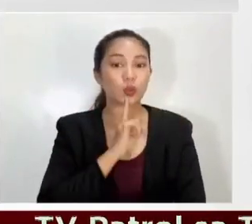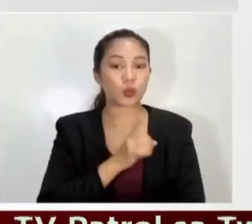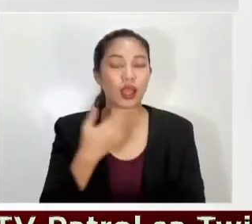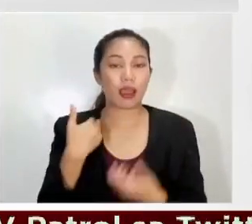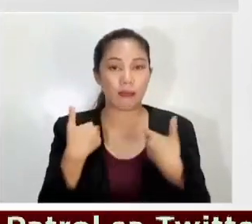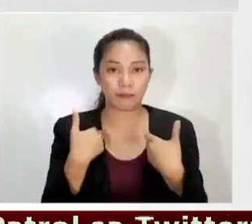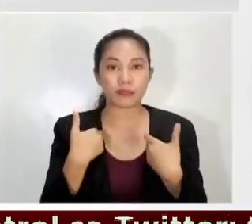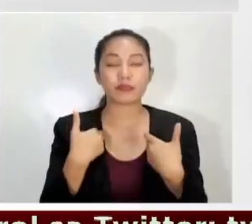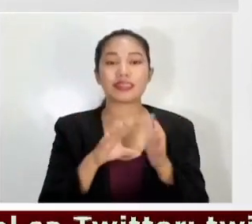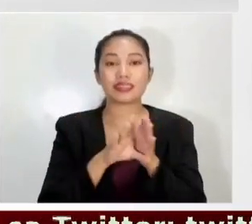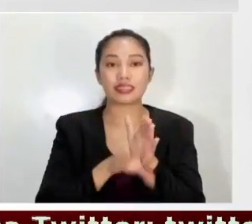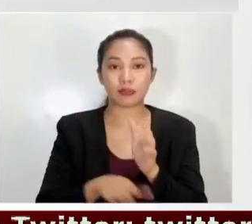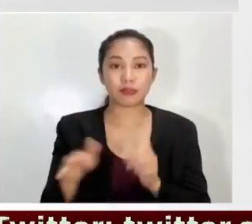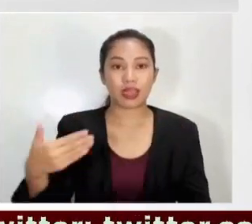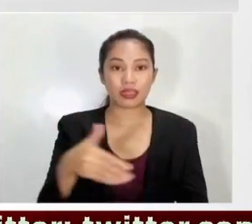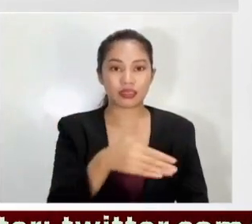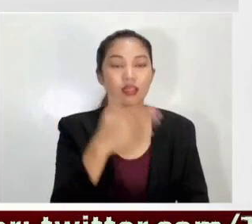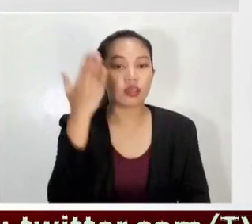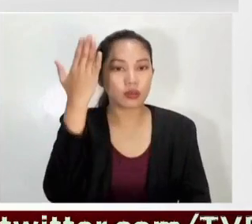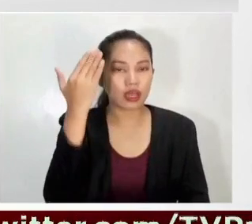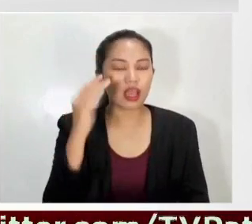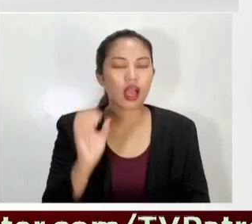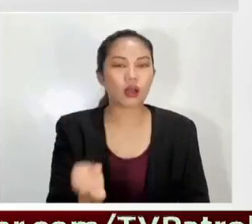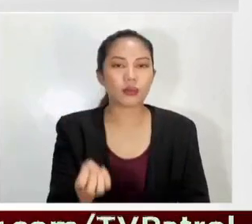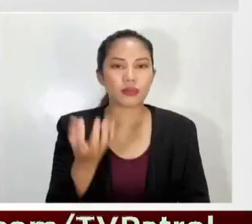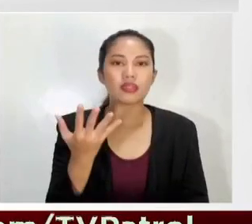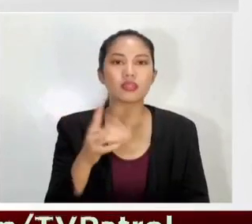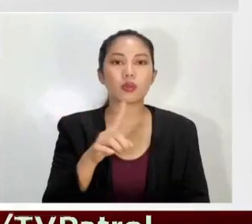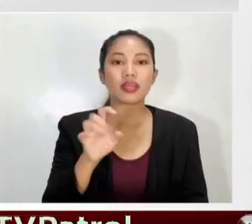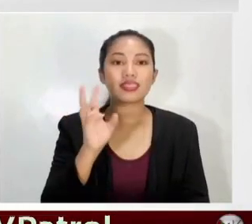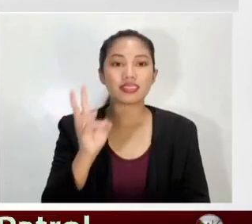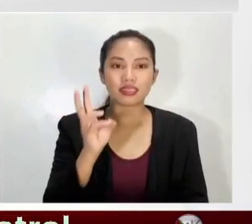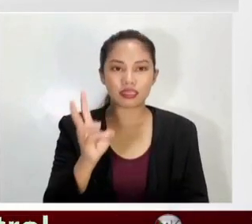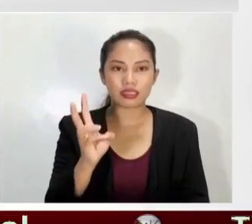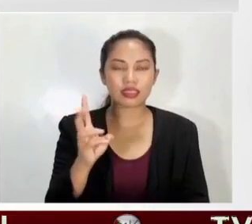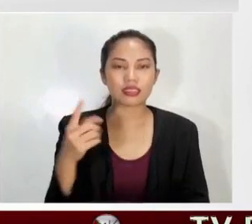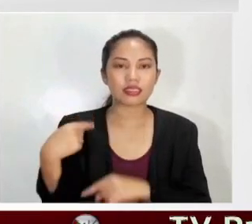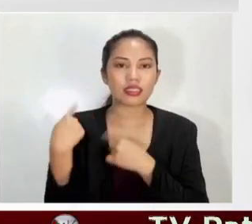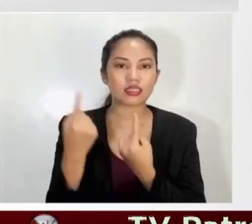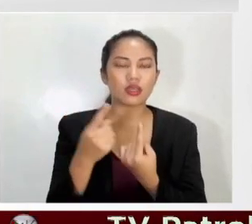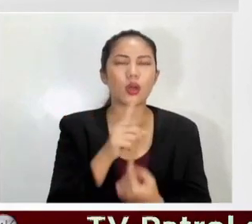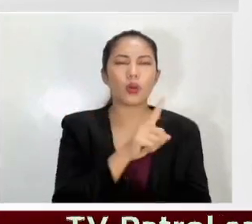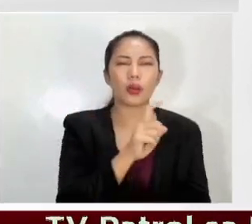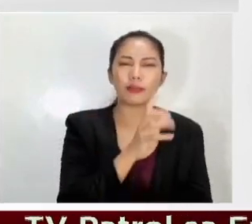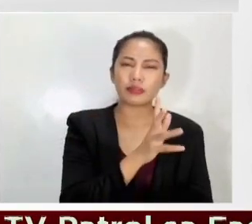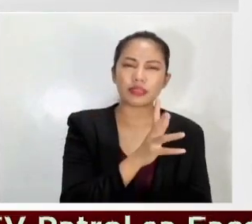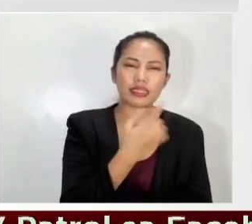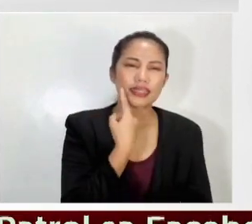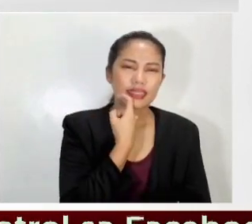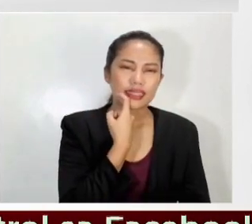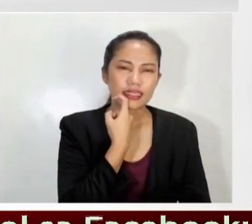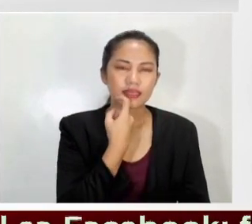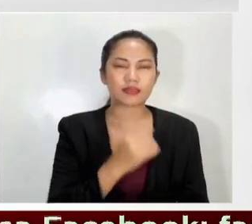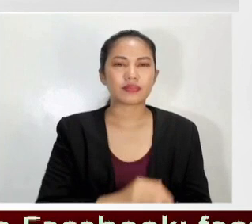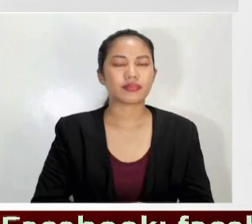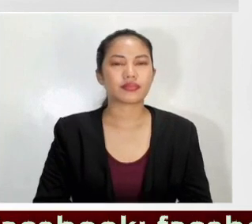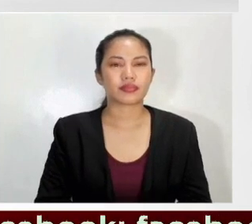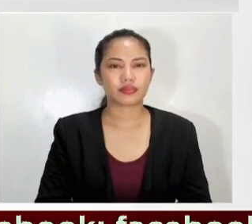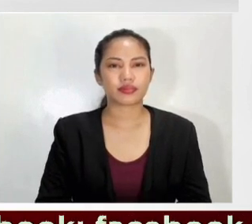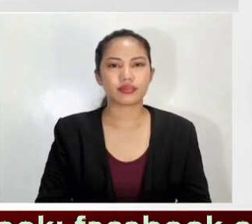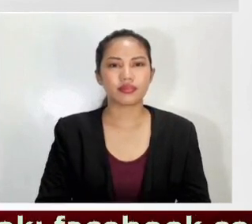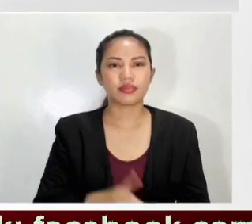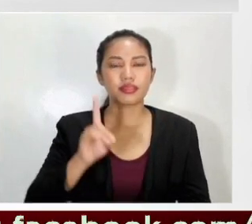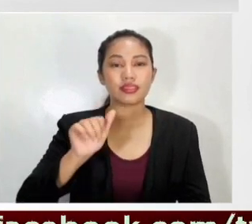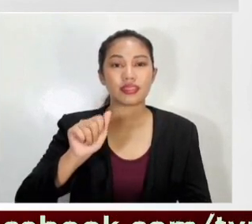ang prevailing market price ng bangus ay nasa 160 na mula 150 noong nakaraang linggo. Base sa datos ng Philippine